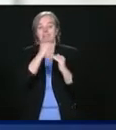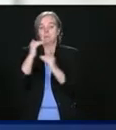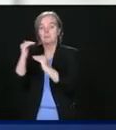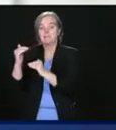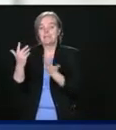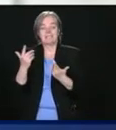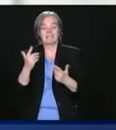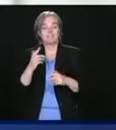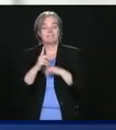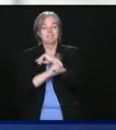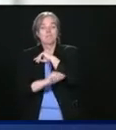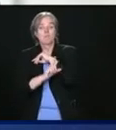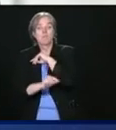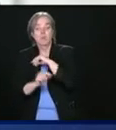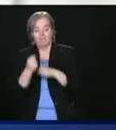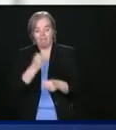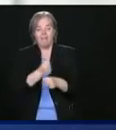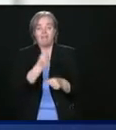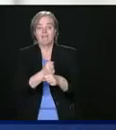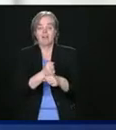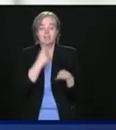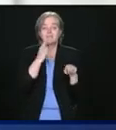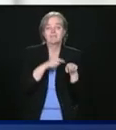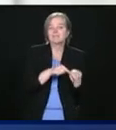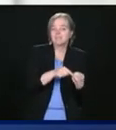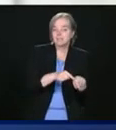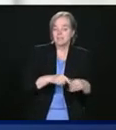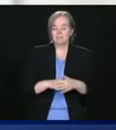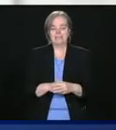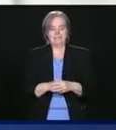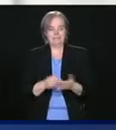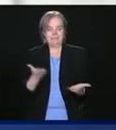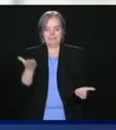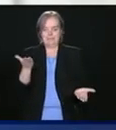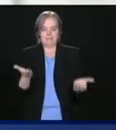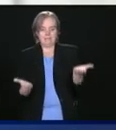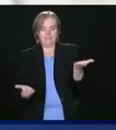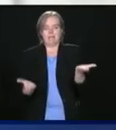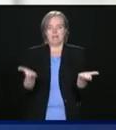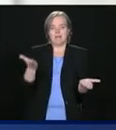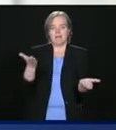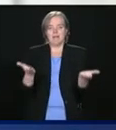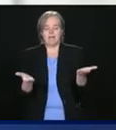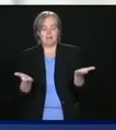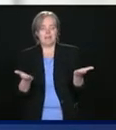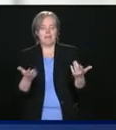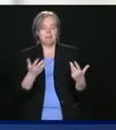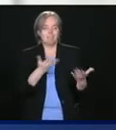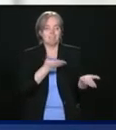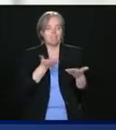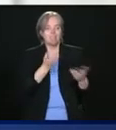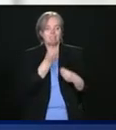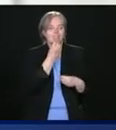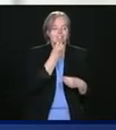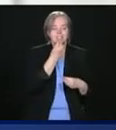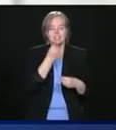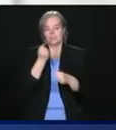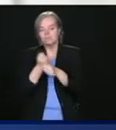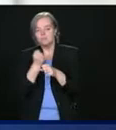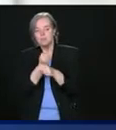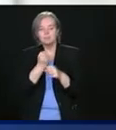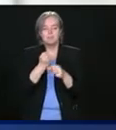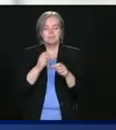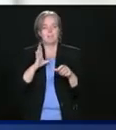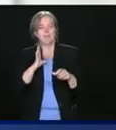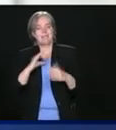toutes les industries peuvent rester en sécurité. Et trouver cet équilibre nous demande d'explorer